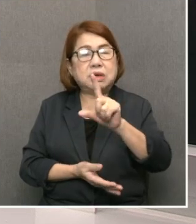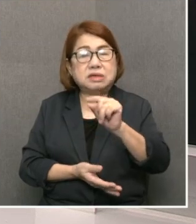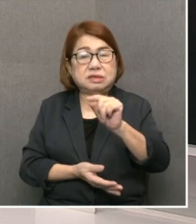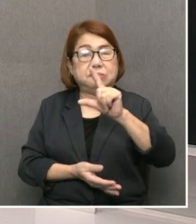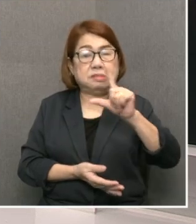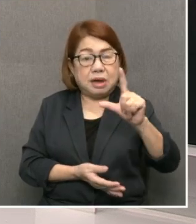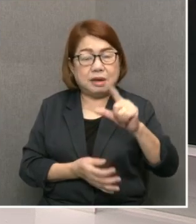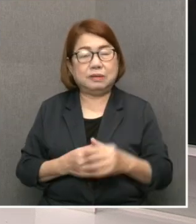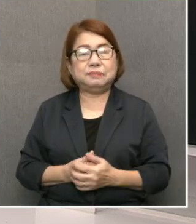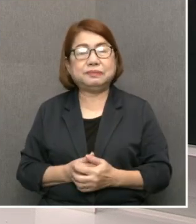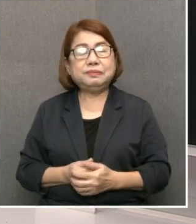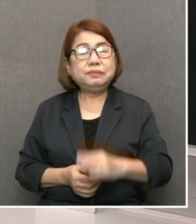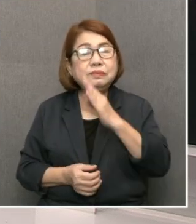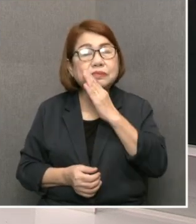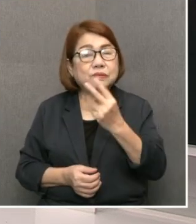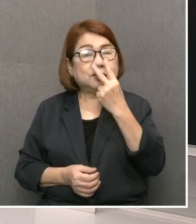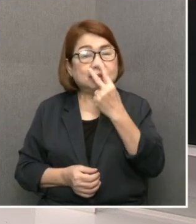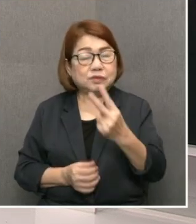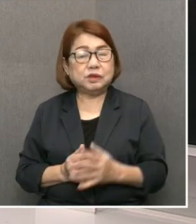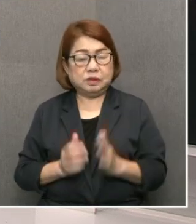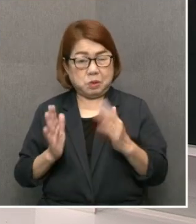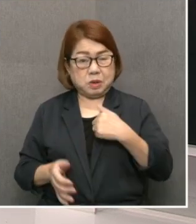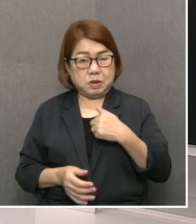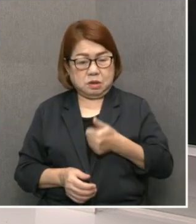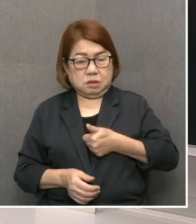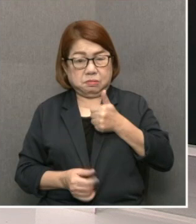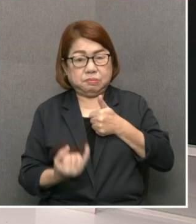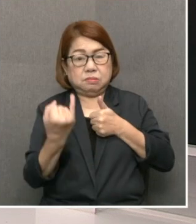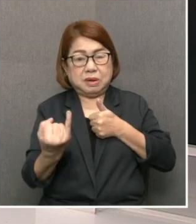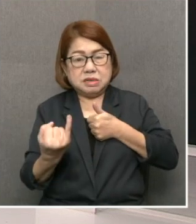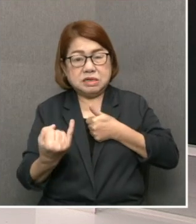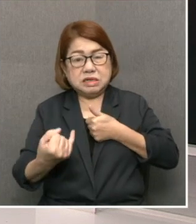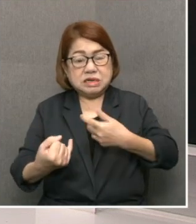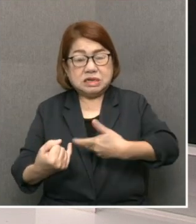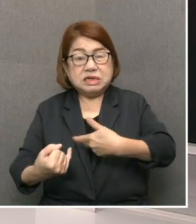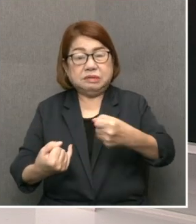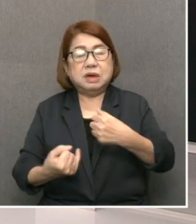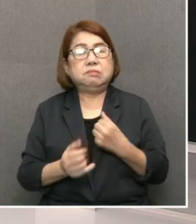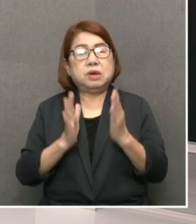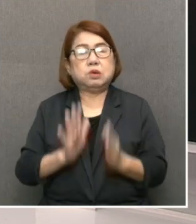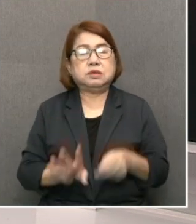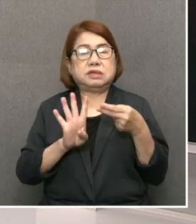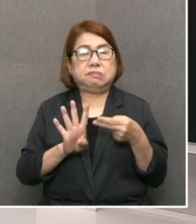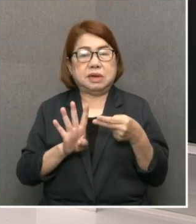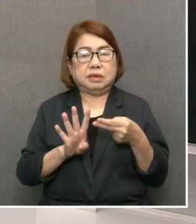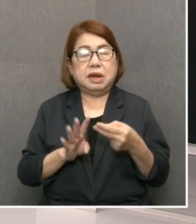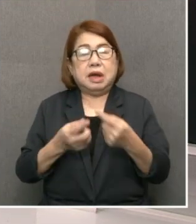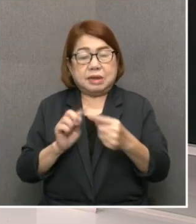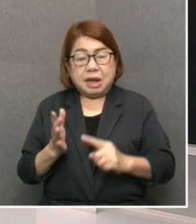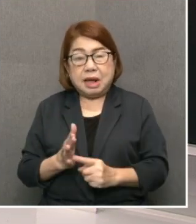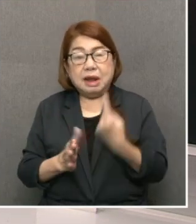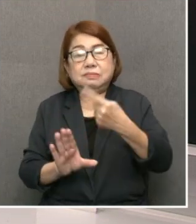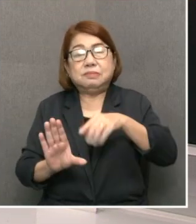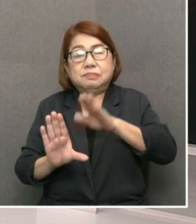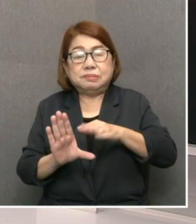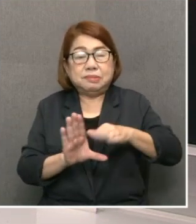3,820 ล้านบาทนะคะแล้วก็ถ้าไปดูตัวเลขของทางฝั่งเจ้าหนี้เนี่ยก็มีอยู่ประมาณ 40,000 รายด้วยกันนะคะทีนี้ค่ะหลังจากที่เริ่มเดินหน้าในการแ